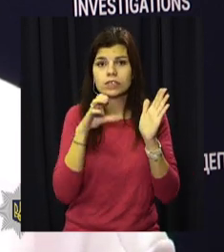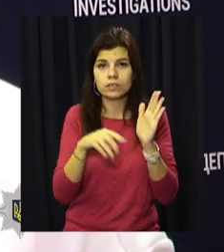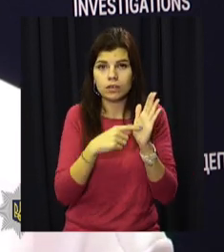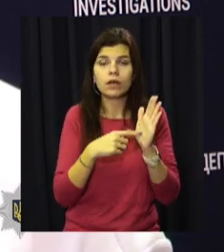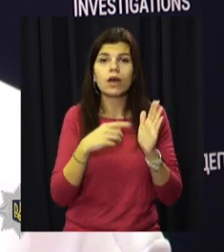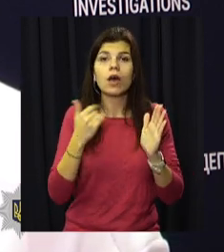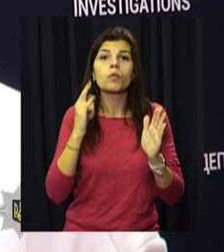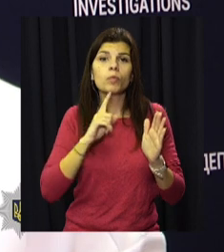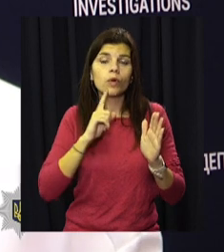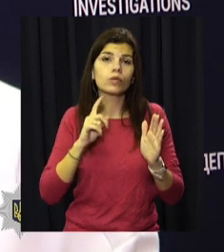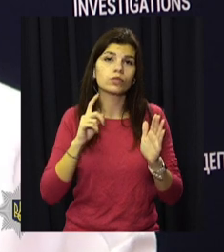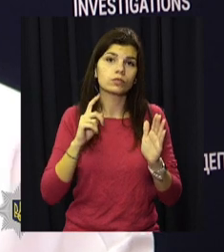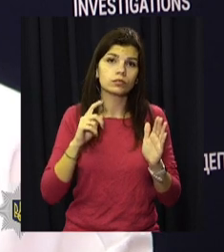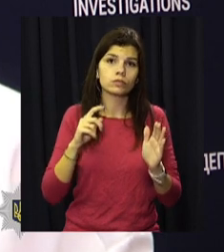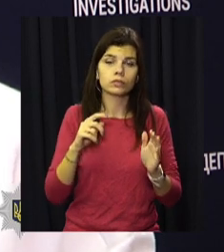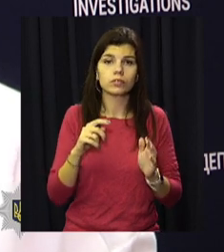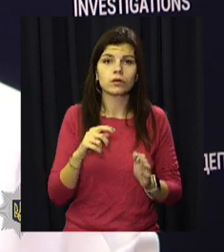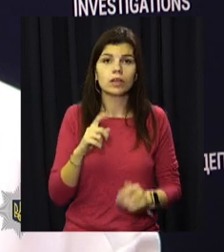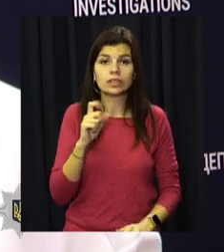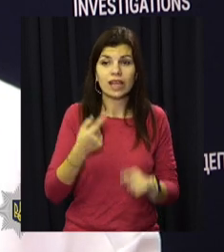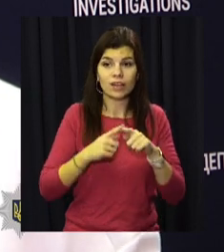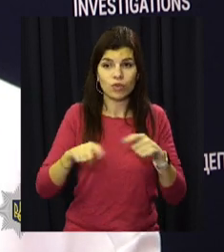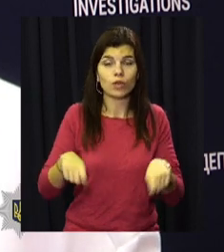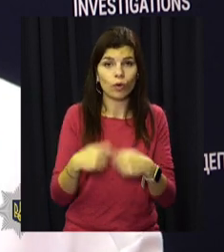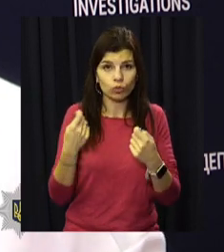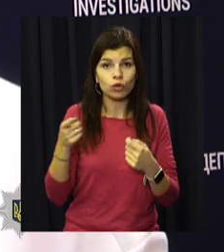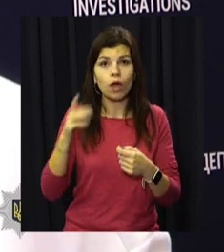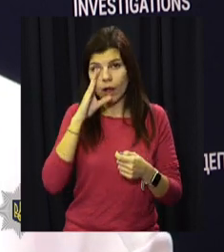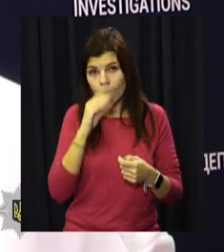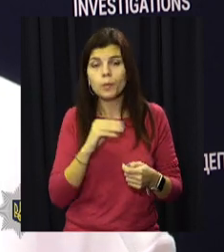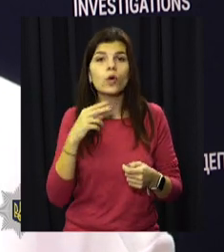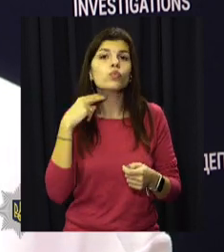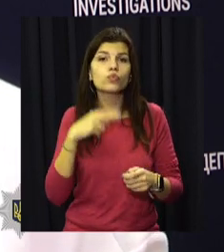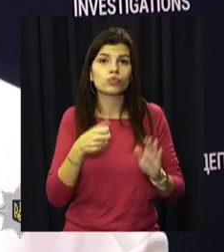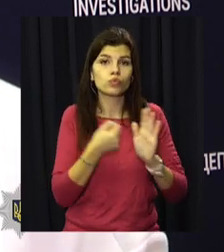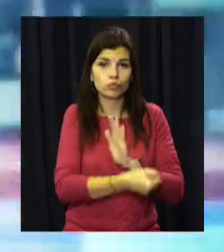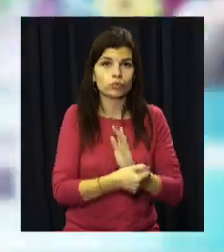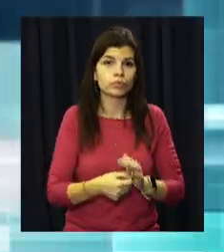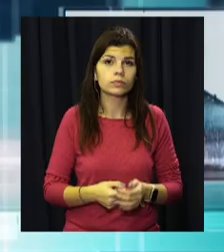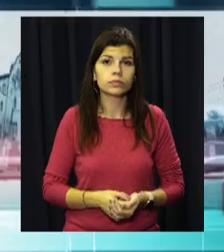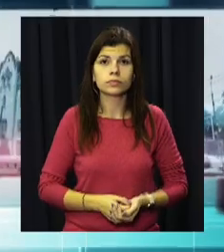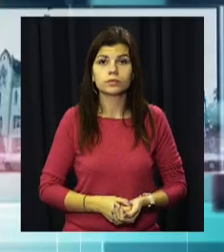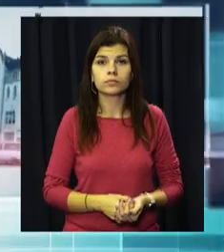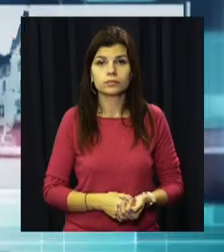вигляді тримання під вартою. За скоєне зловмисникам може загрожувати позбавлення волі.